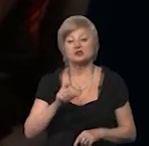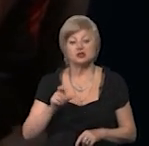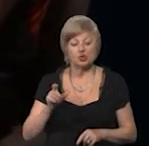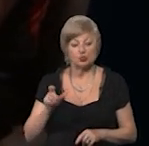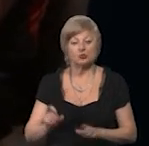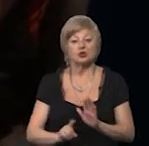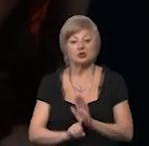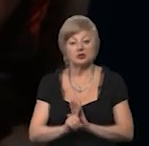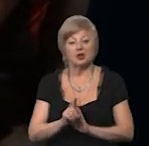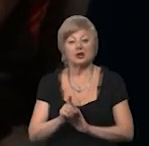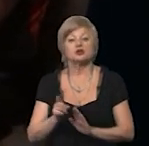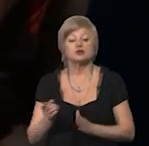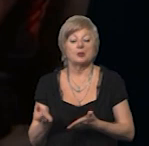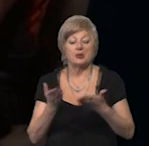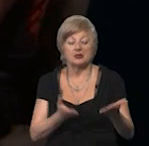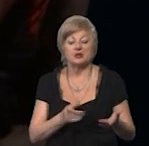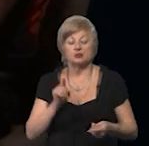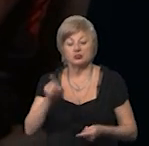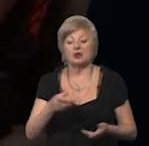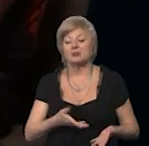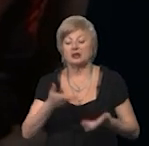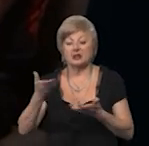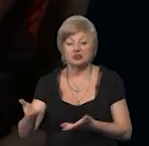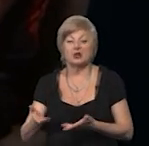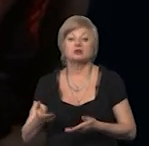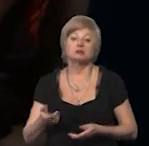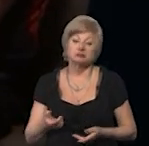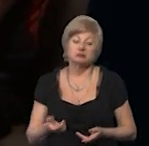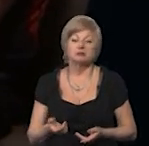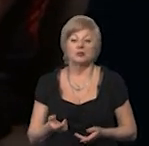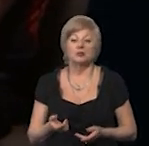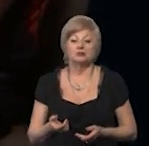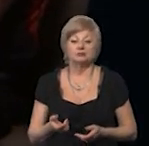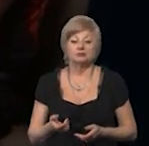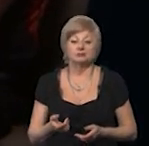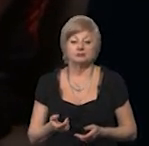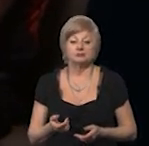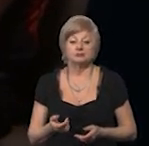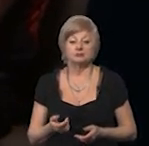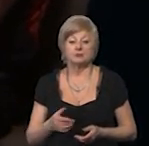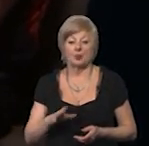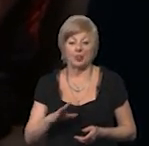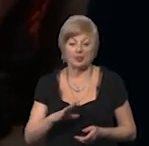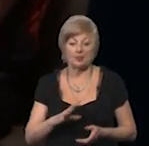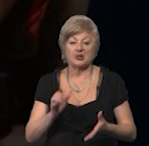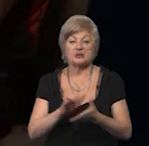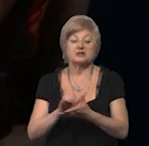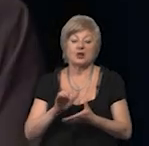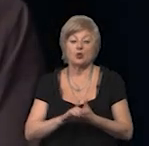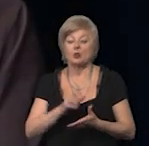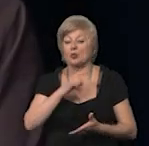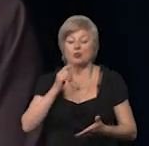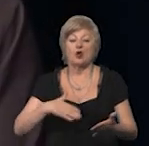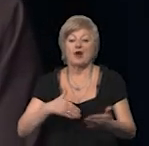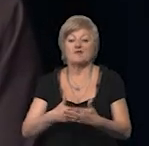почали потихеньку запрошувати то там зіграти, то там. А я ну, був знайомий з багатьма волонтерами,